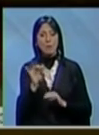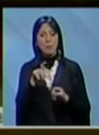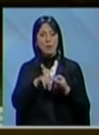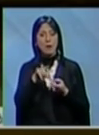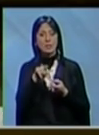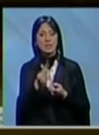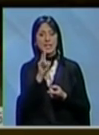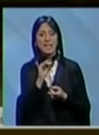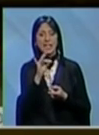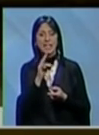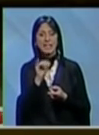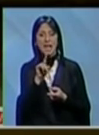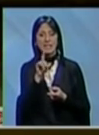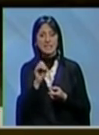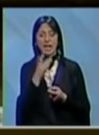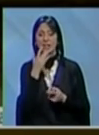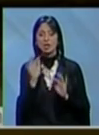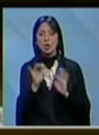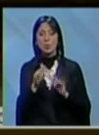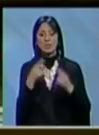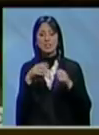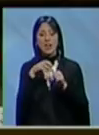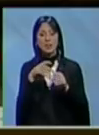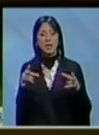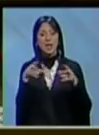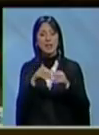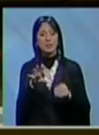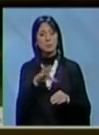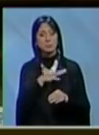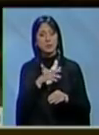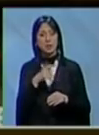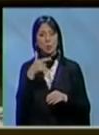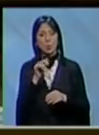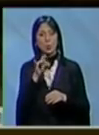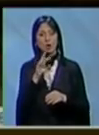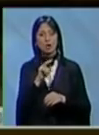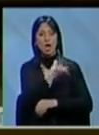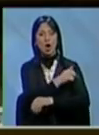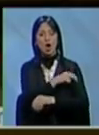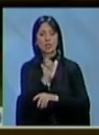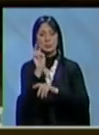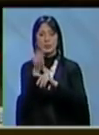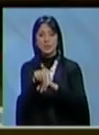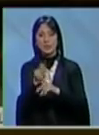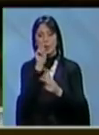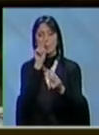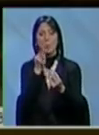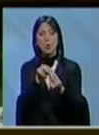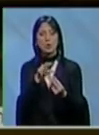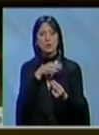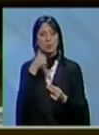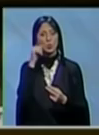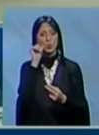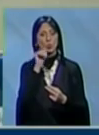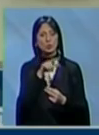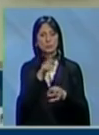მოვლენებს, დავით კირკიტაძე ნაციონალური მოძრაობის სხვა ლიდერებთან ერთად იმყოფებოდა გურჯაანის ჯეო ჰოსპიტალში, სადაც მათ მოინახულეს